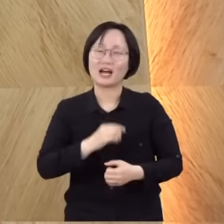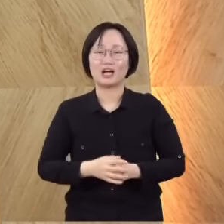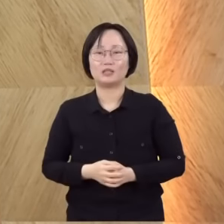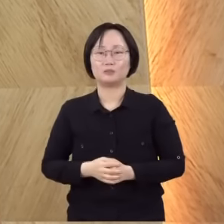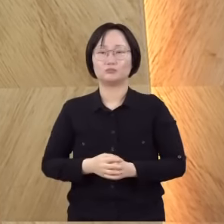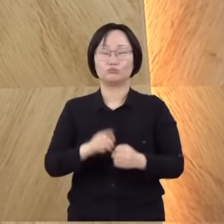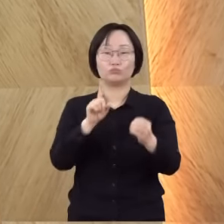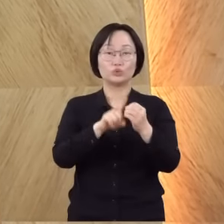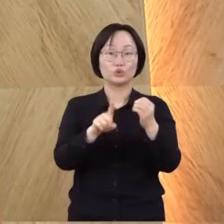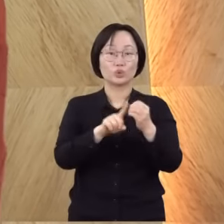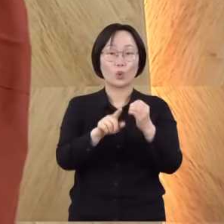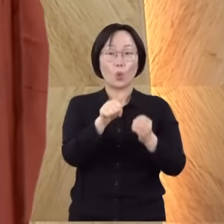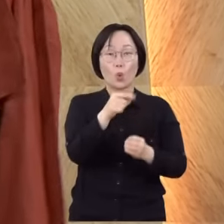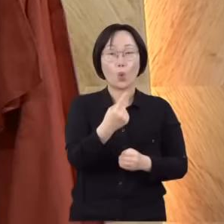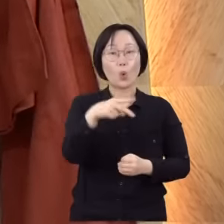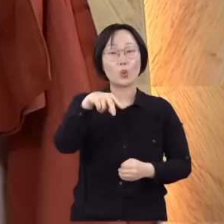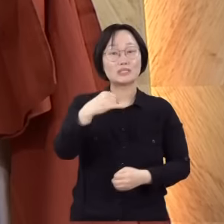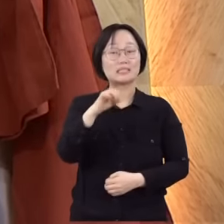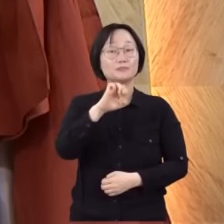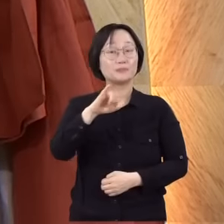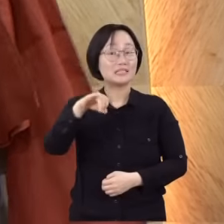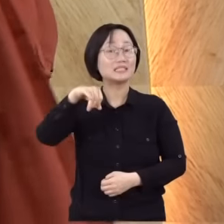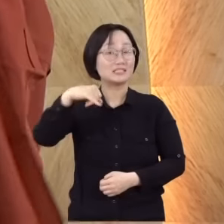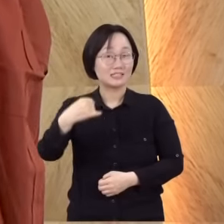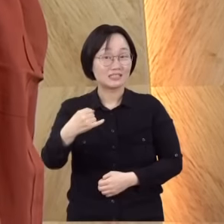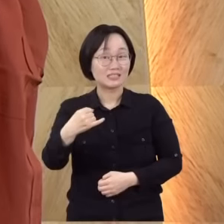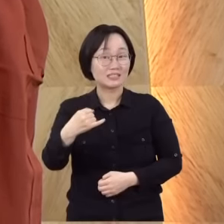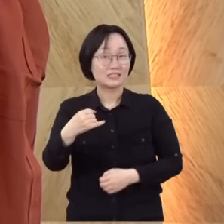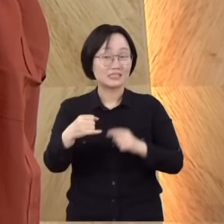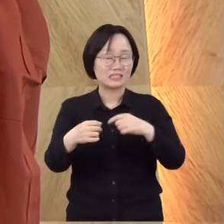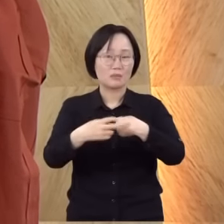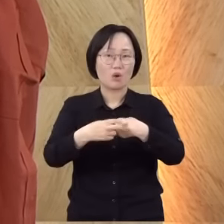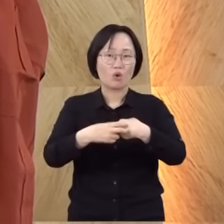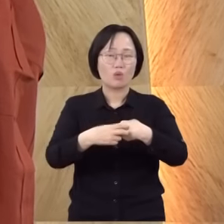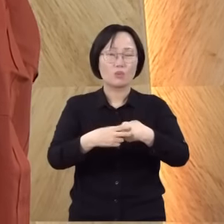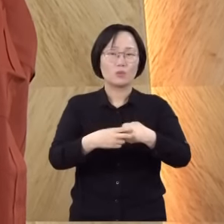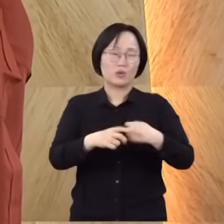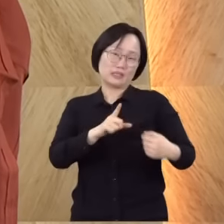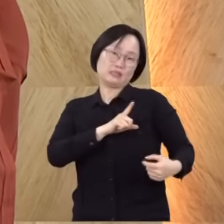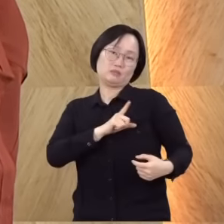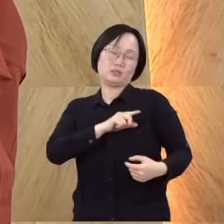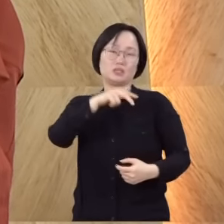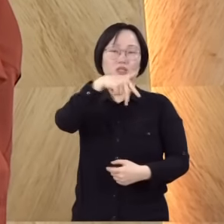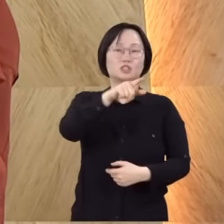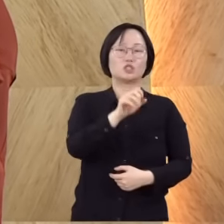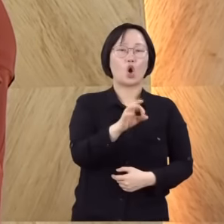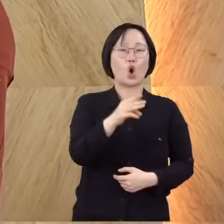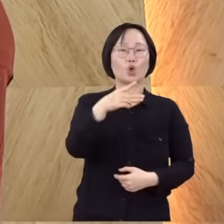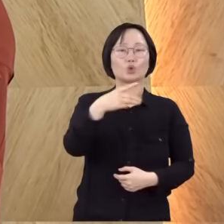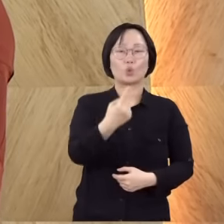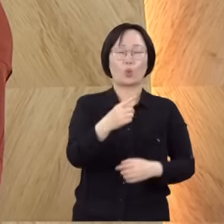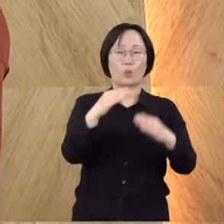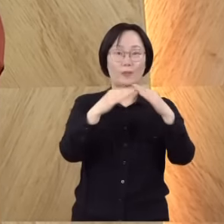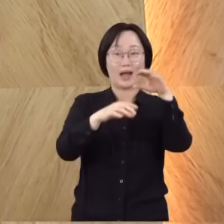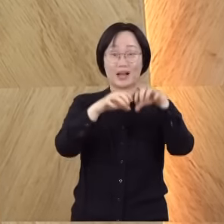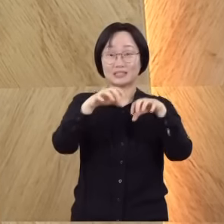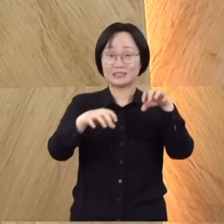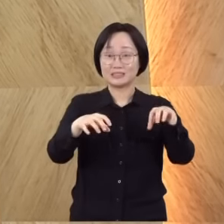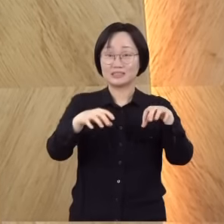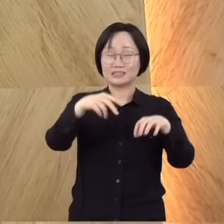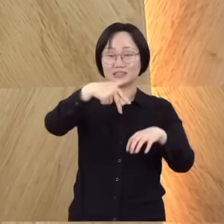호스피스 그 병원으로 유명한 정토마을 자재 병원이라고 있습니다 그